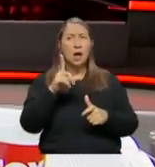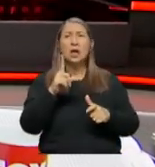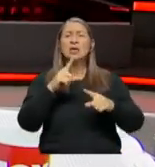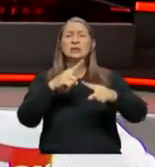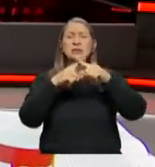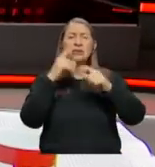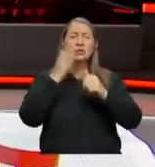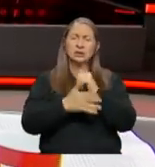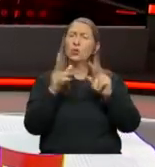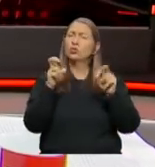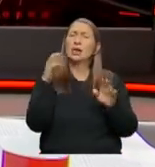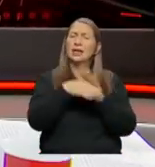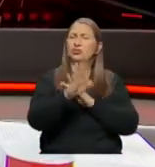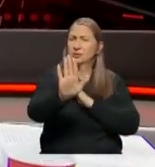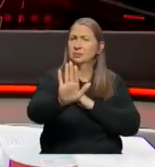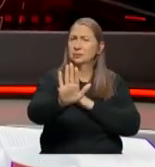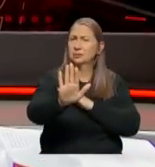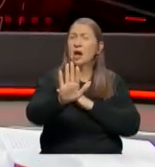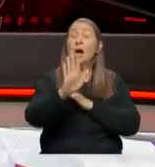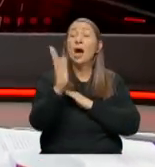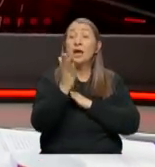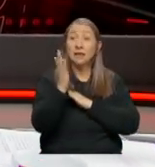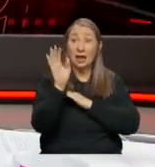Sansür meselesine geleceğiz.